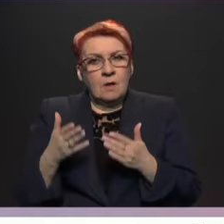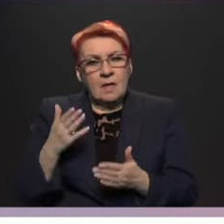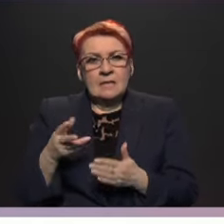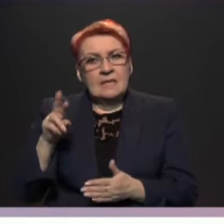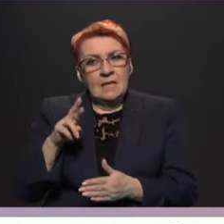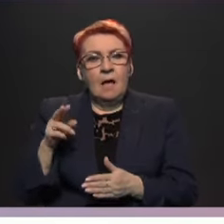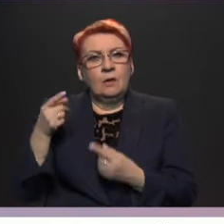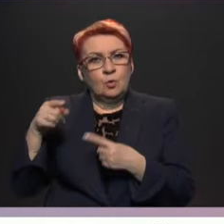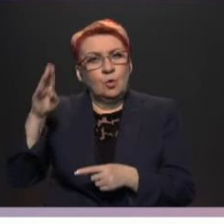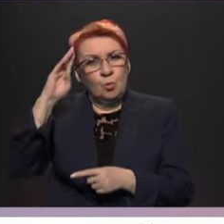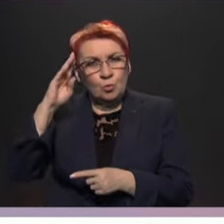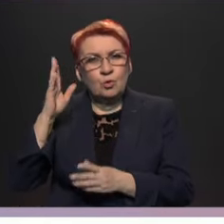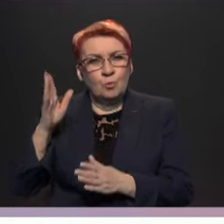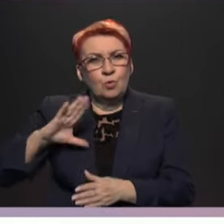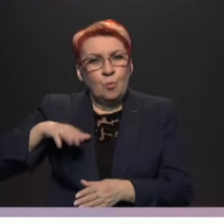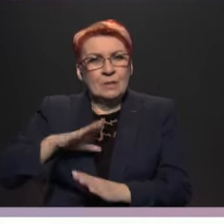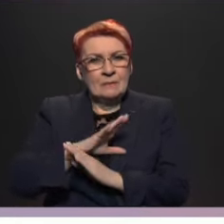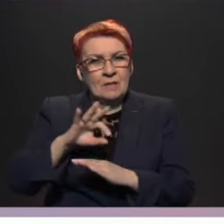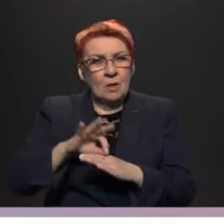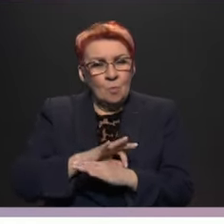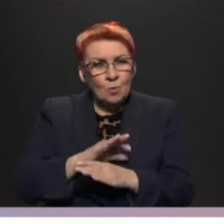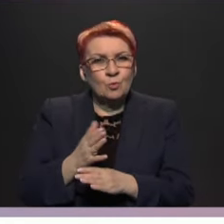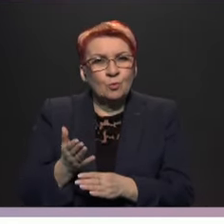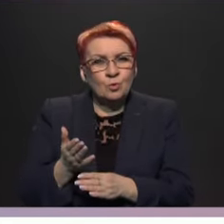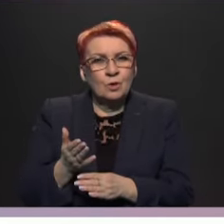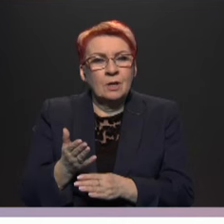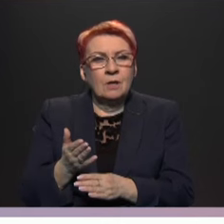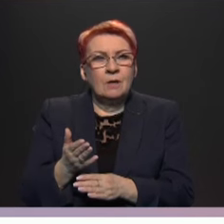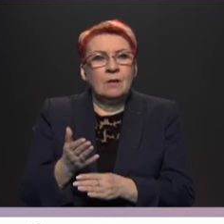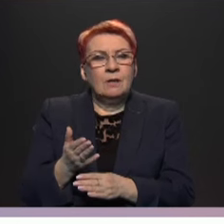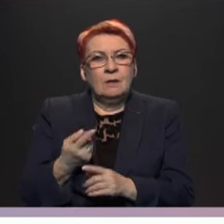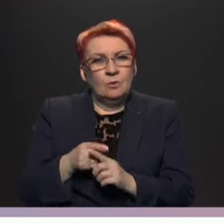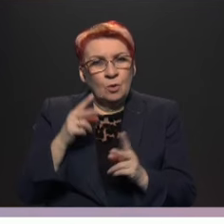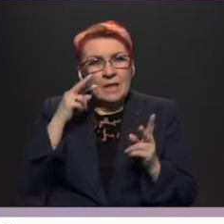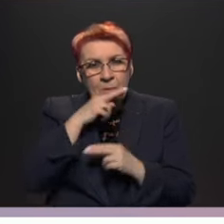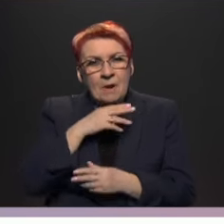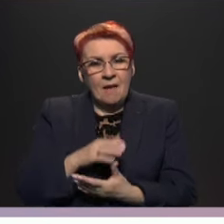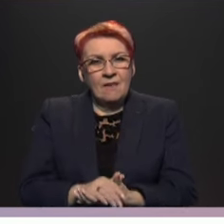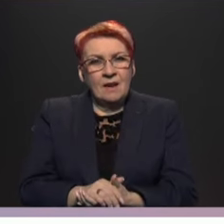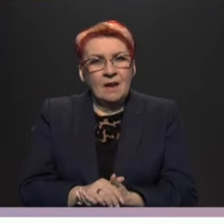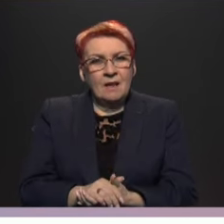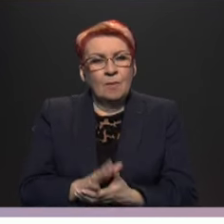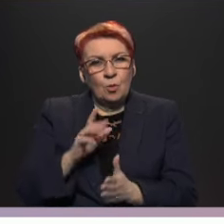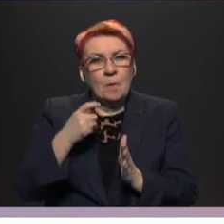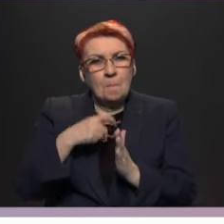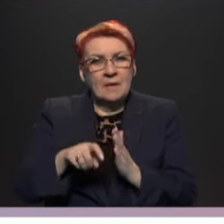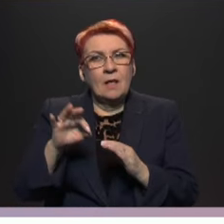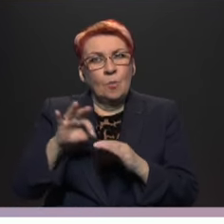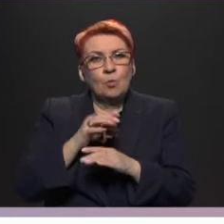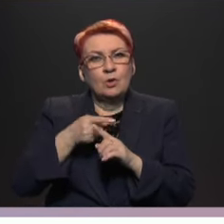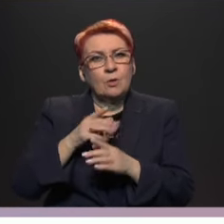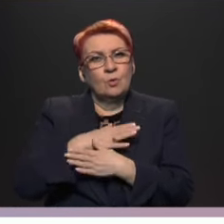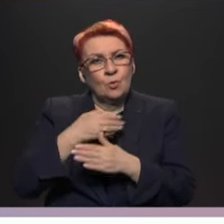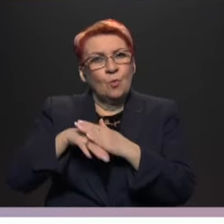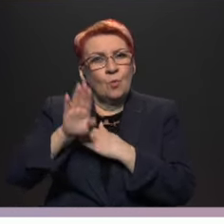мужа. Спасибо за ответ. Видимо, Ольга ждет ваш совет, батюшка. Правильно ли это? Это,